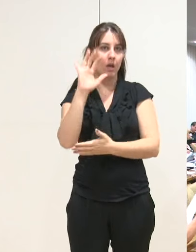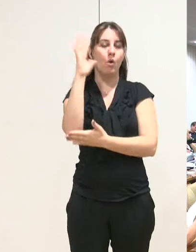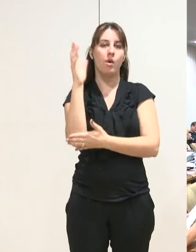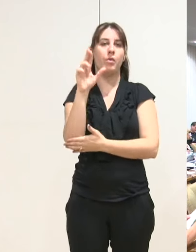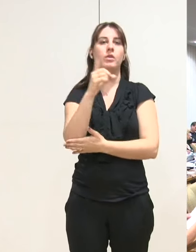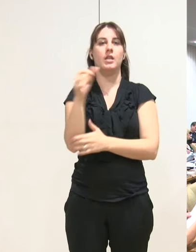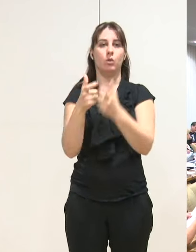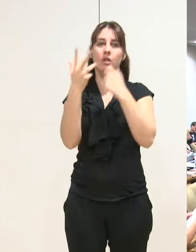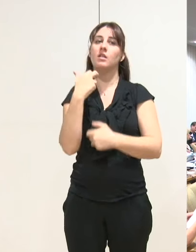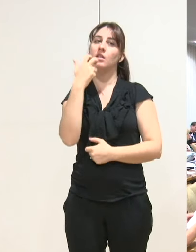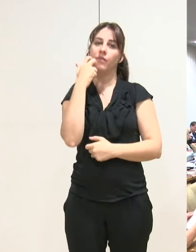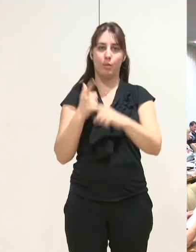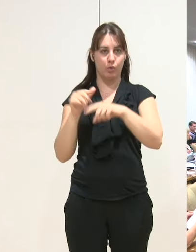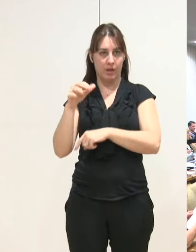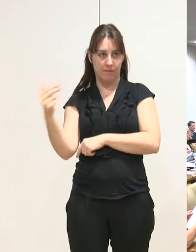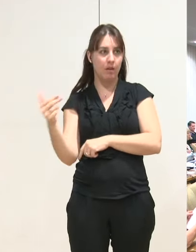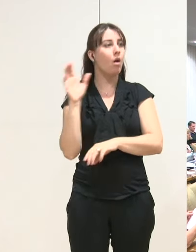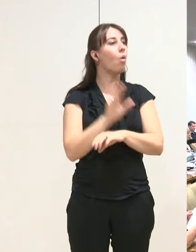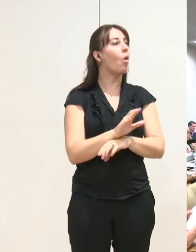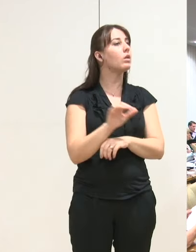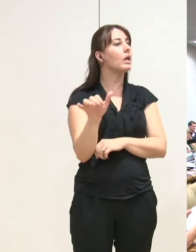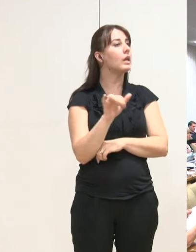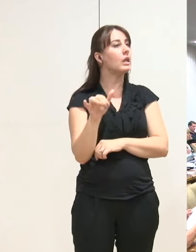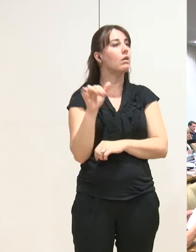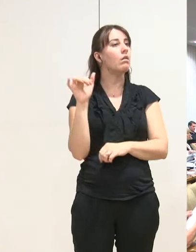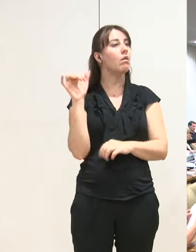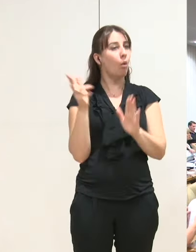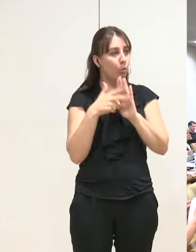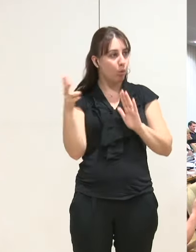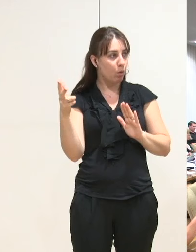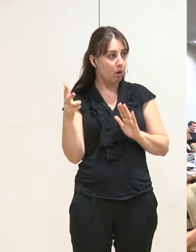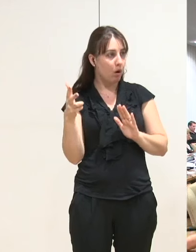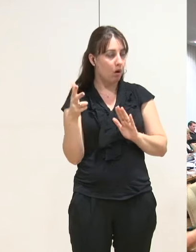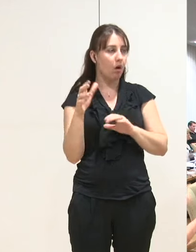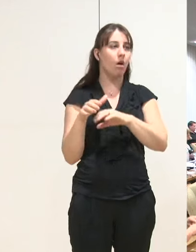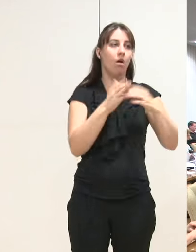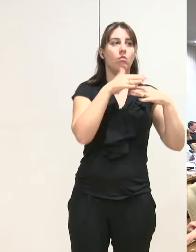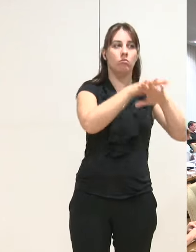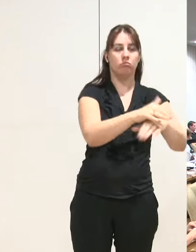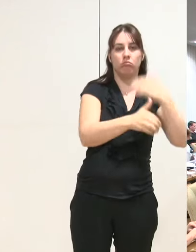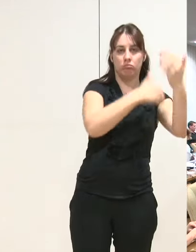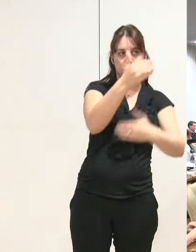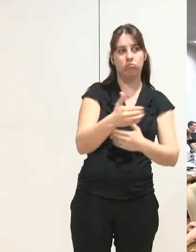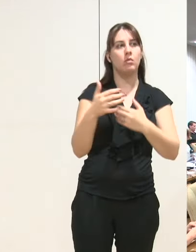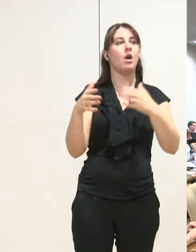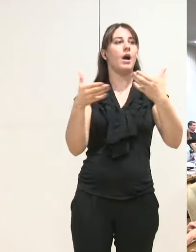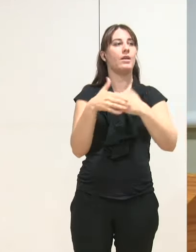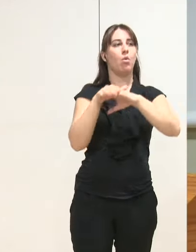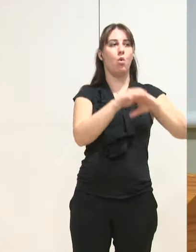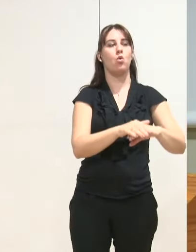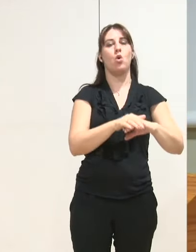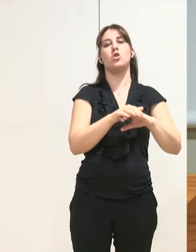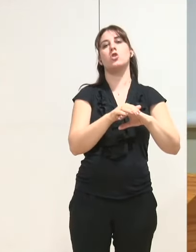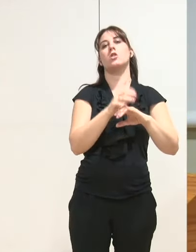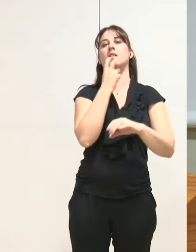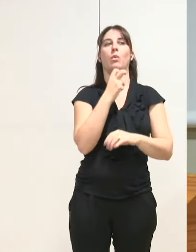civile Front National qui est contre qui est pour rassemblement de gauche et de progrès rassemblement citoyen de la gauche et écologistes